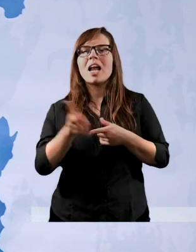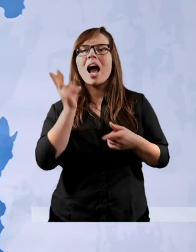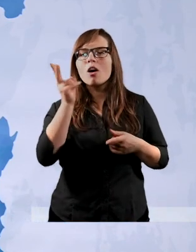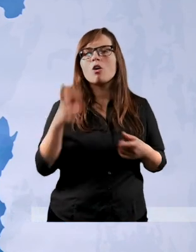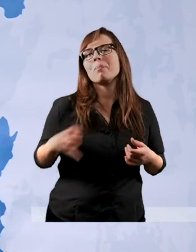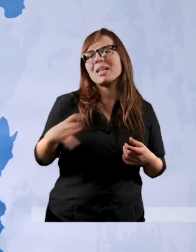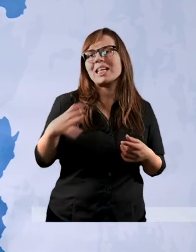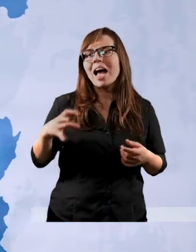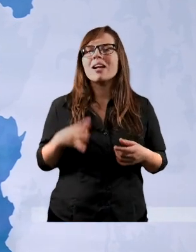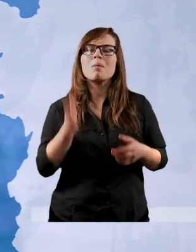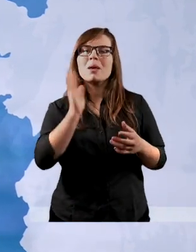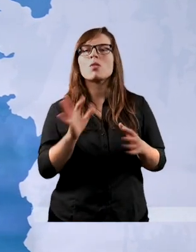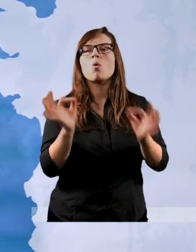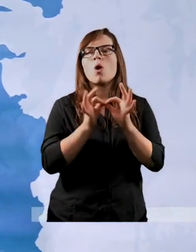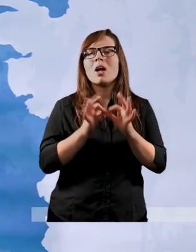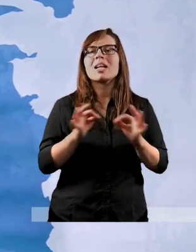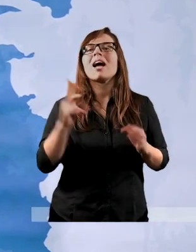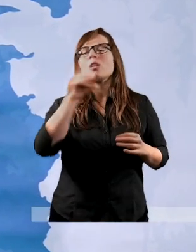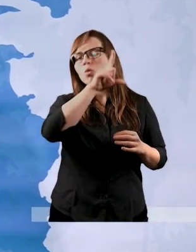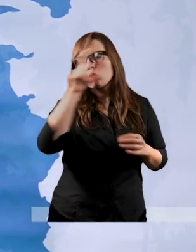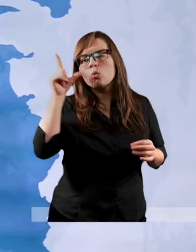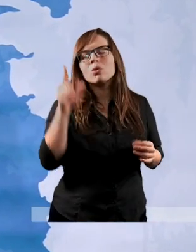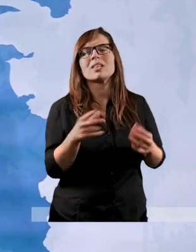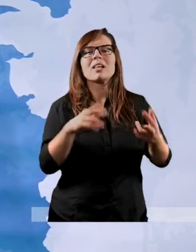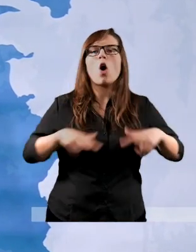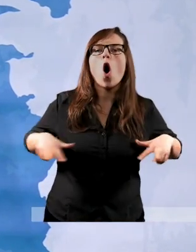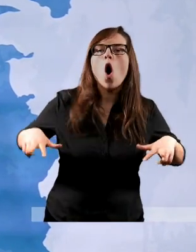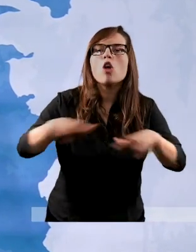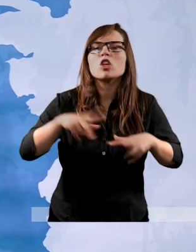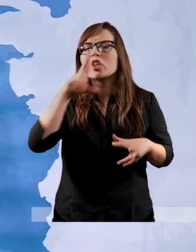kogoś biznesem będą relacje międzyludzkie, rodzina.